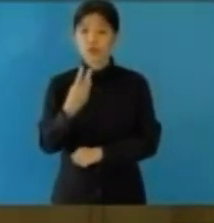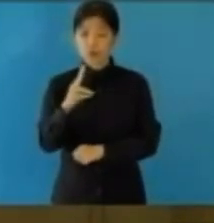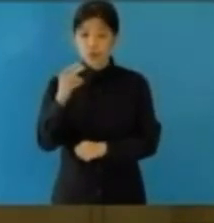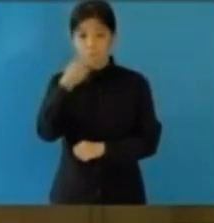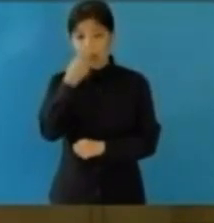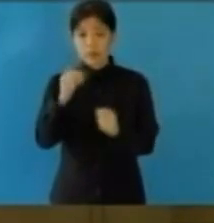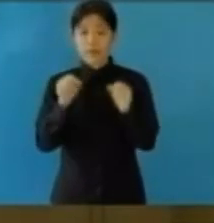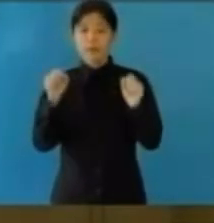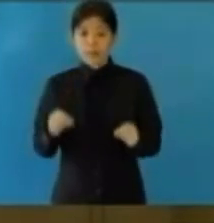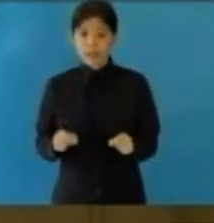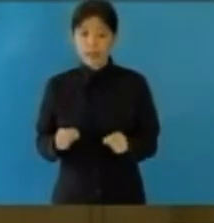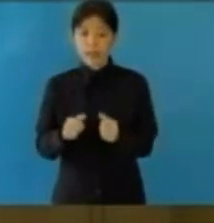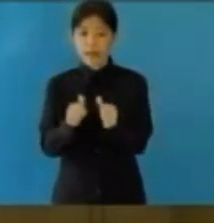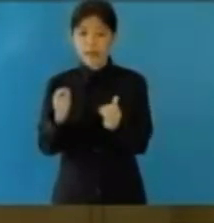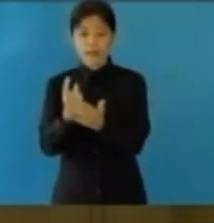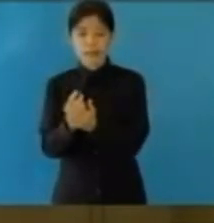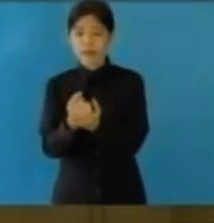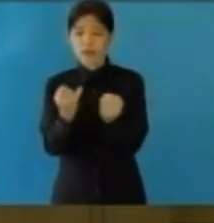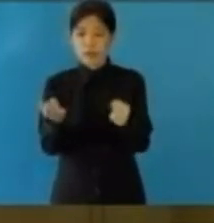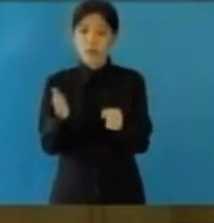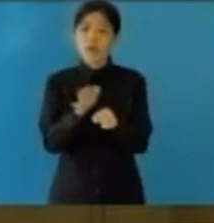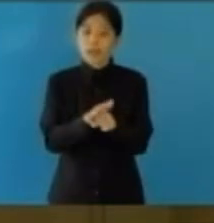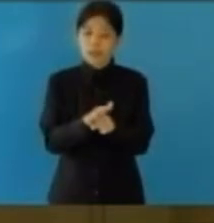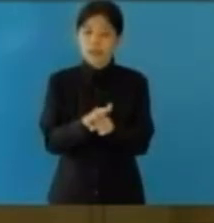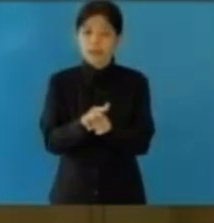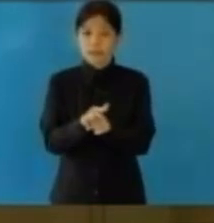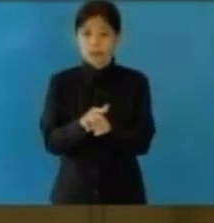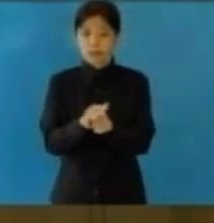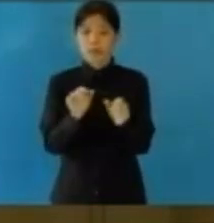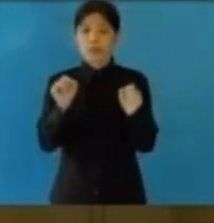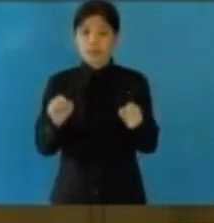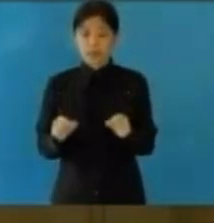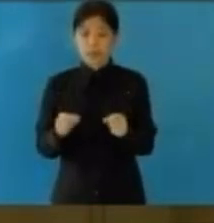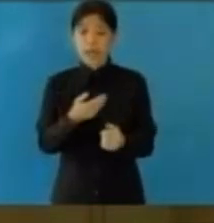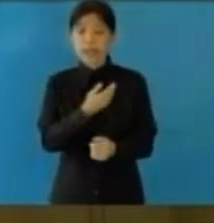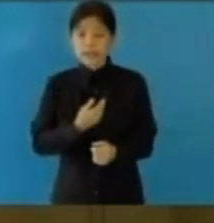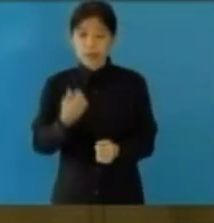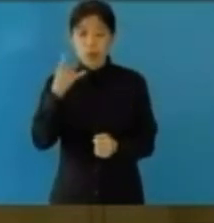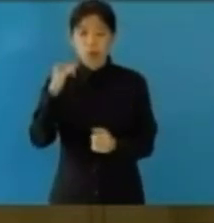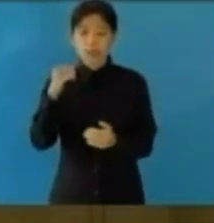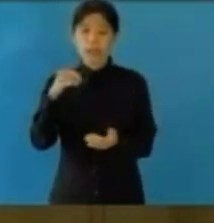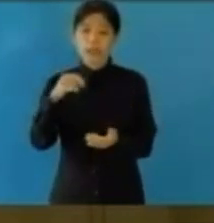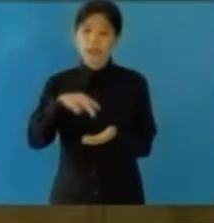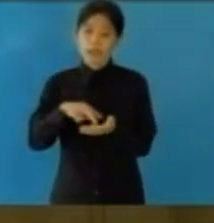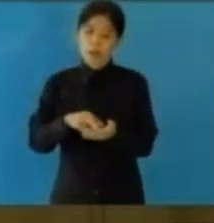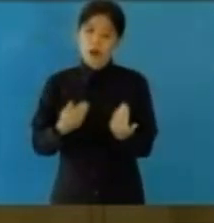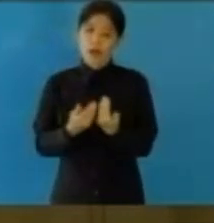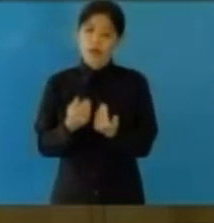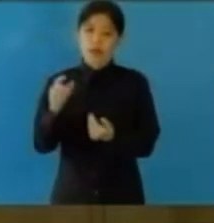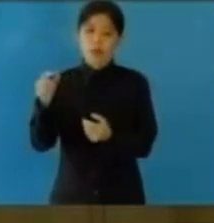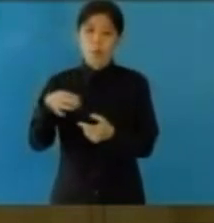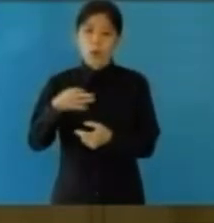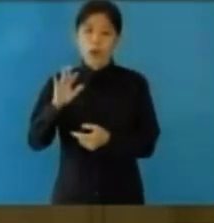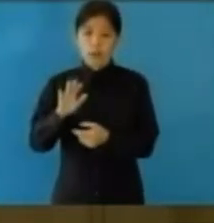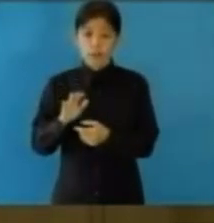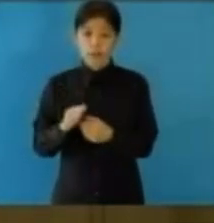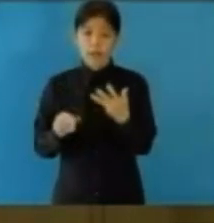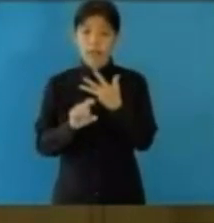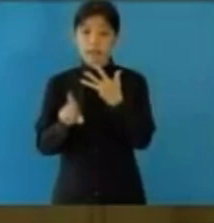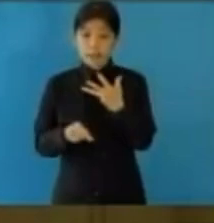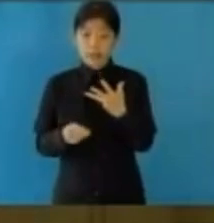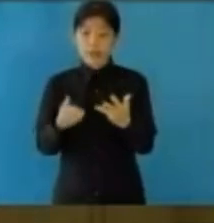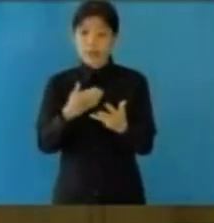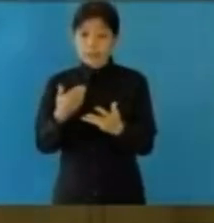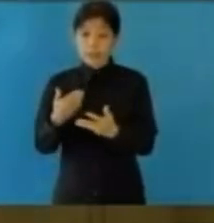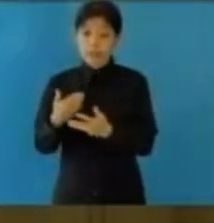全寮制廃止につきましてはマニフェストに掲げています。しかし生徒保護者の間で反対の声が根強いと。 また8月10日に私どもの会派に保護者の方